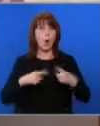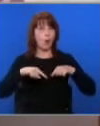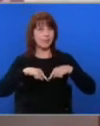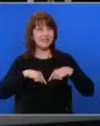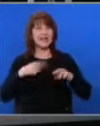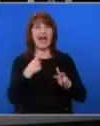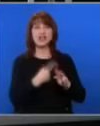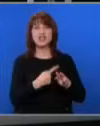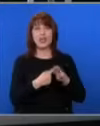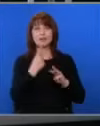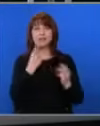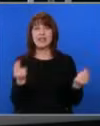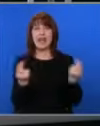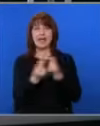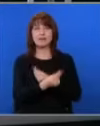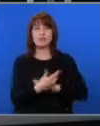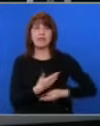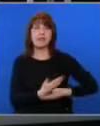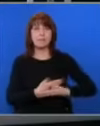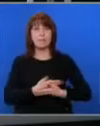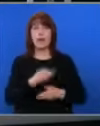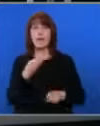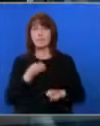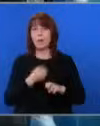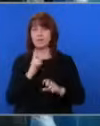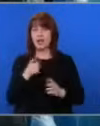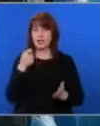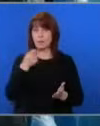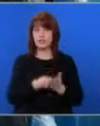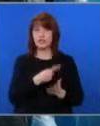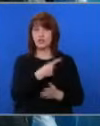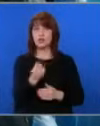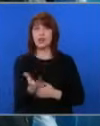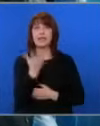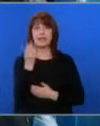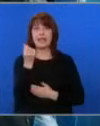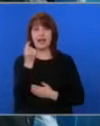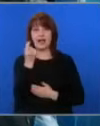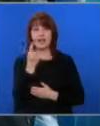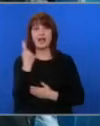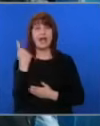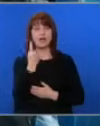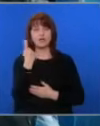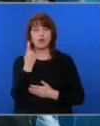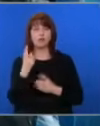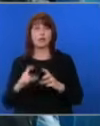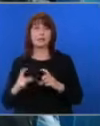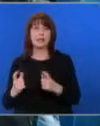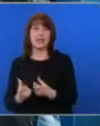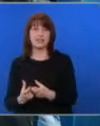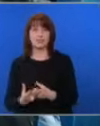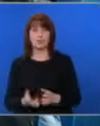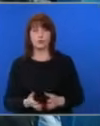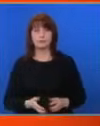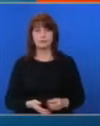Осъдиха Шейново за разменените бебета. Болницата трябва да плати 100 000 лева обезщетение на едното от пострадалите семейства.